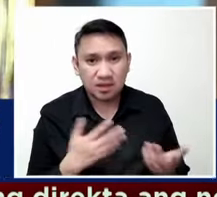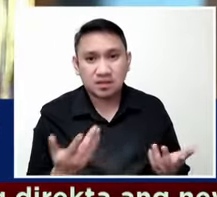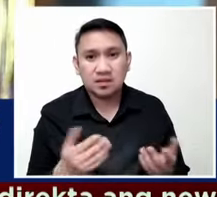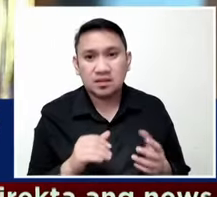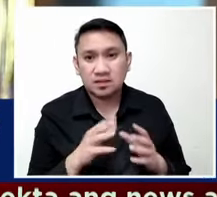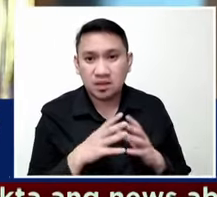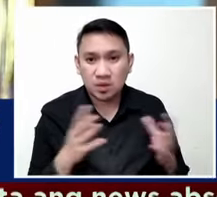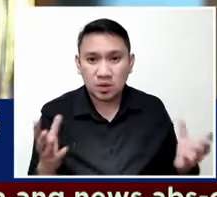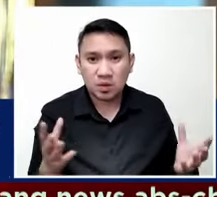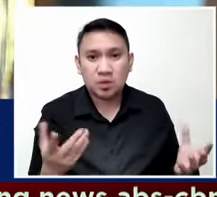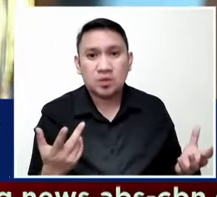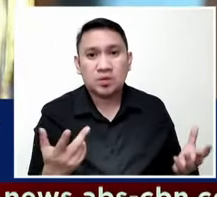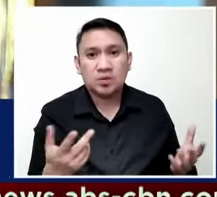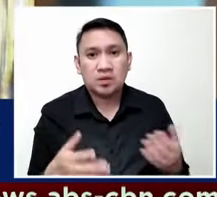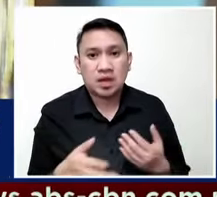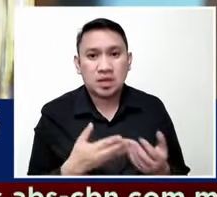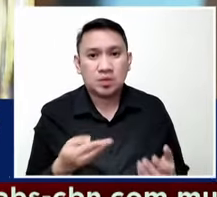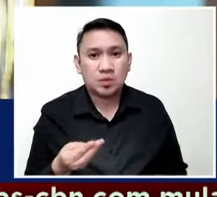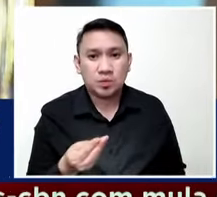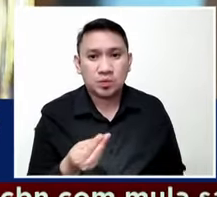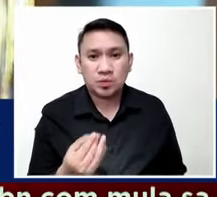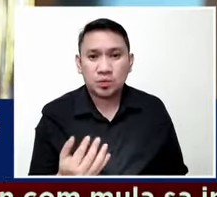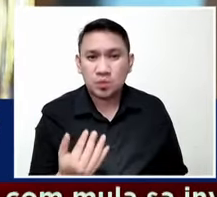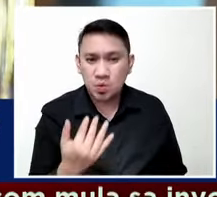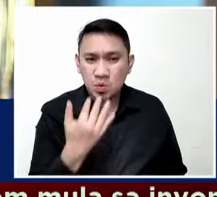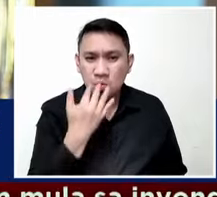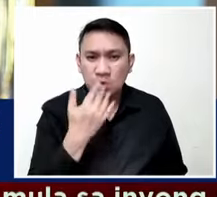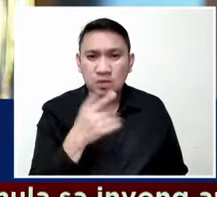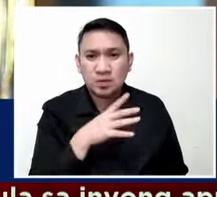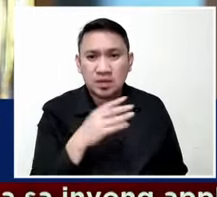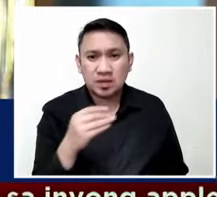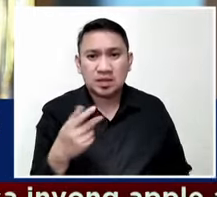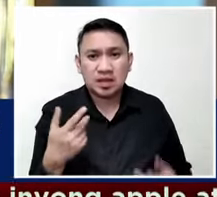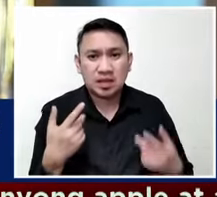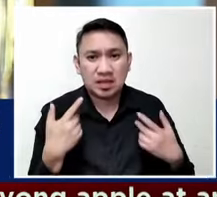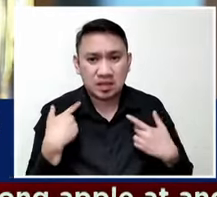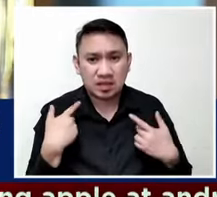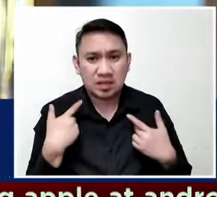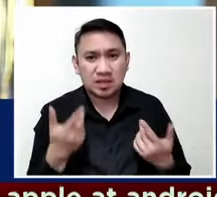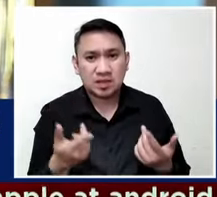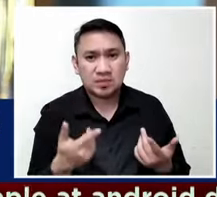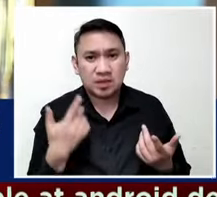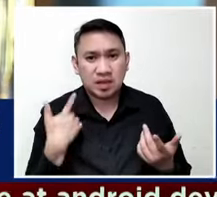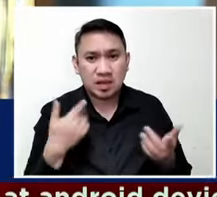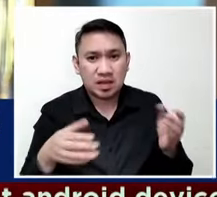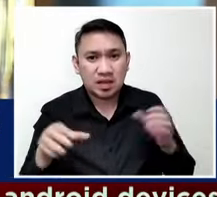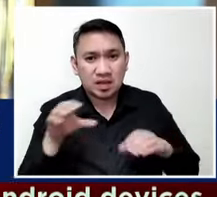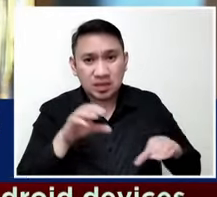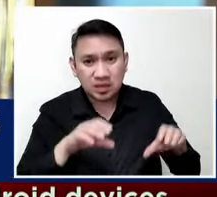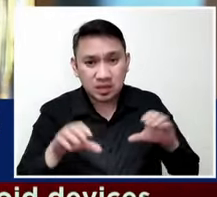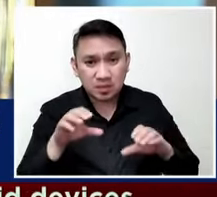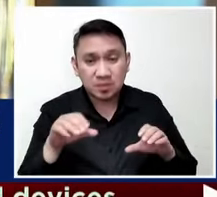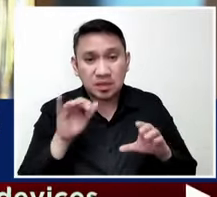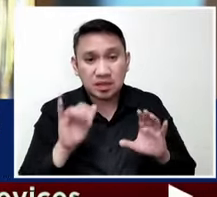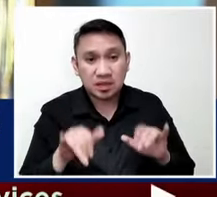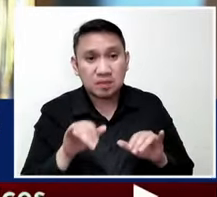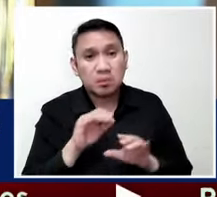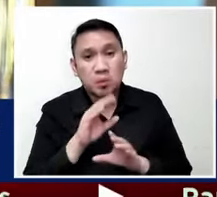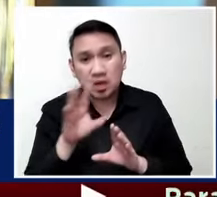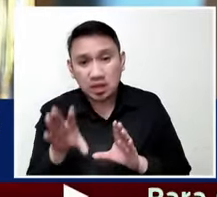no, napaka-konting usok, meron kang makikita doon ibang chemicals kasama ang mga